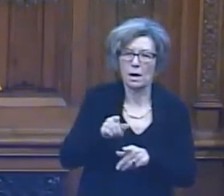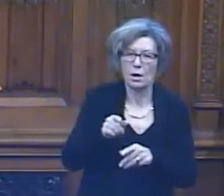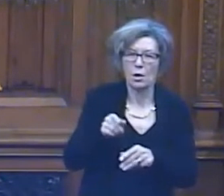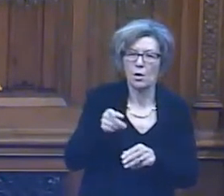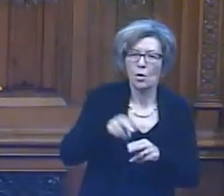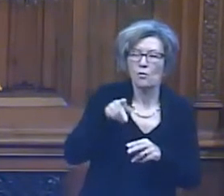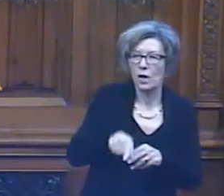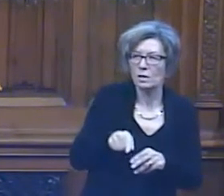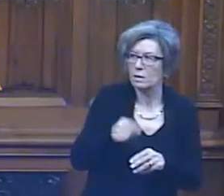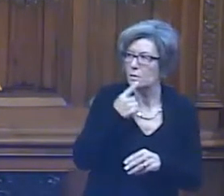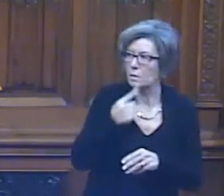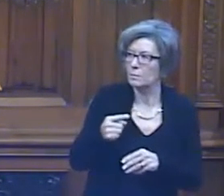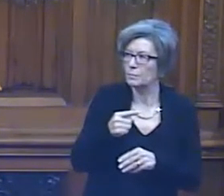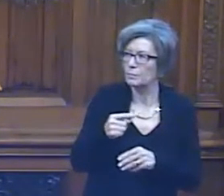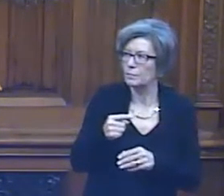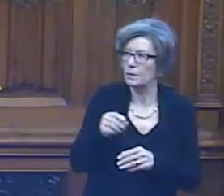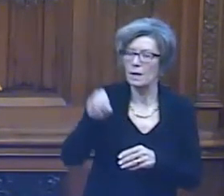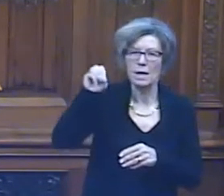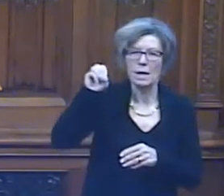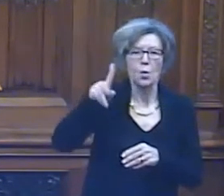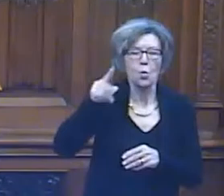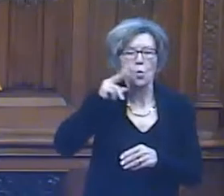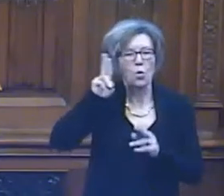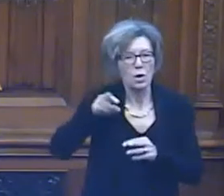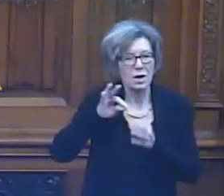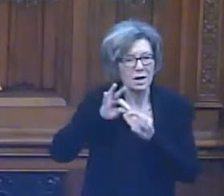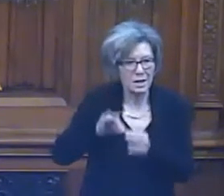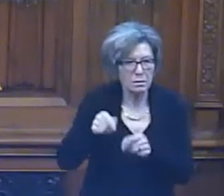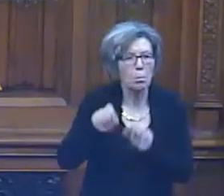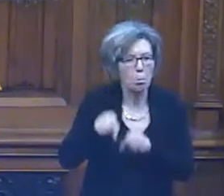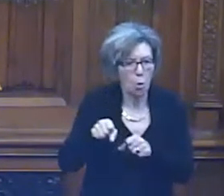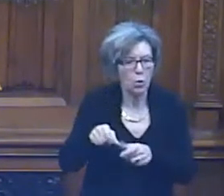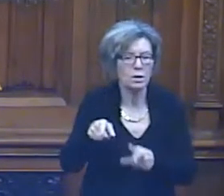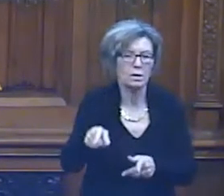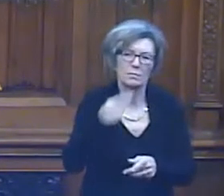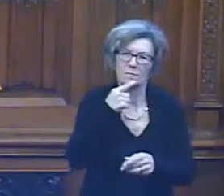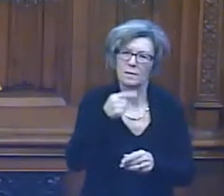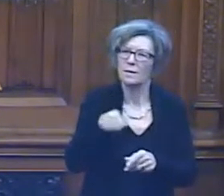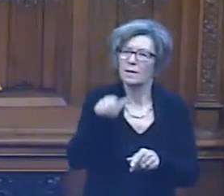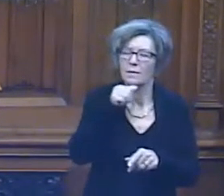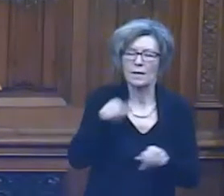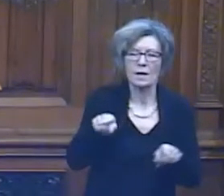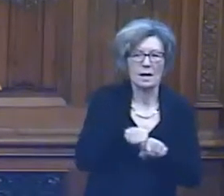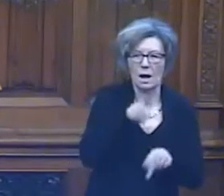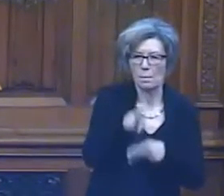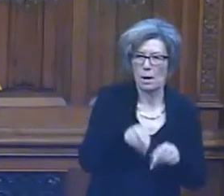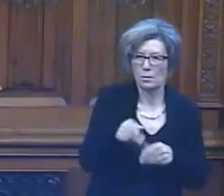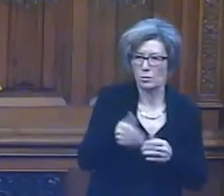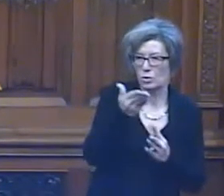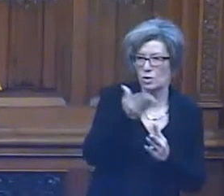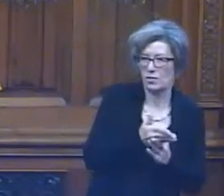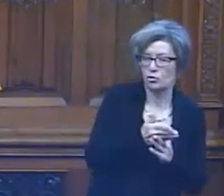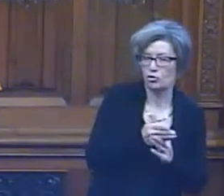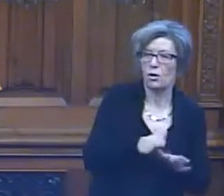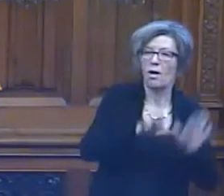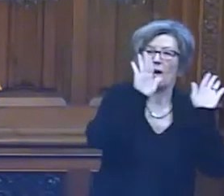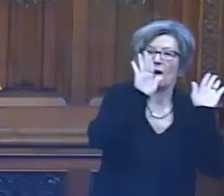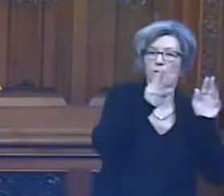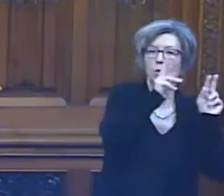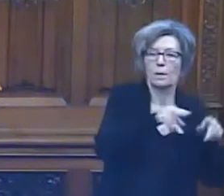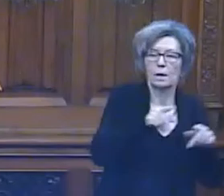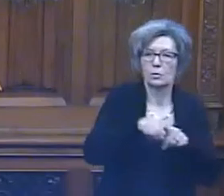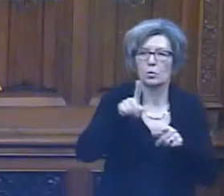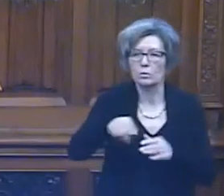wenn die entsprechenden EU-Richtlinien das ermöglichen, eine Ungleichbehandlung zwischen Asylberechtigten